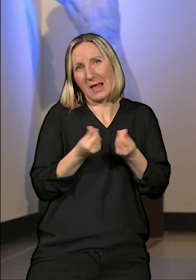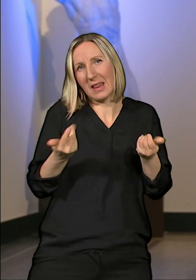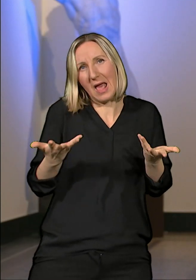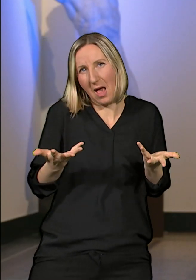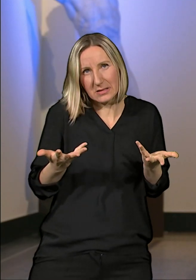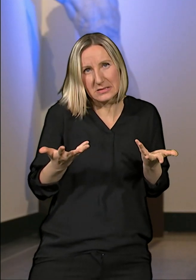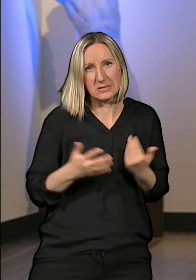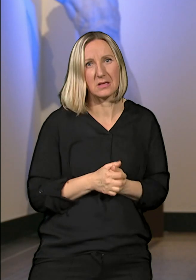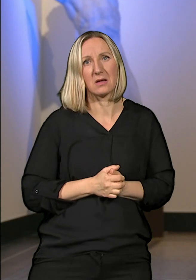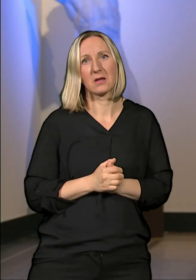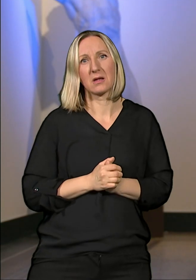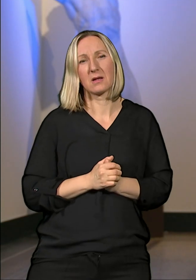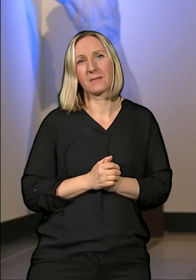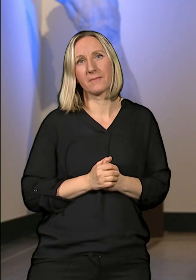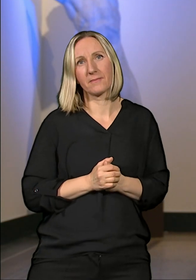ali